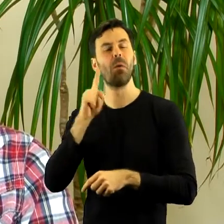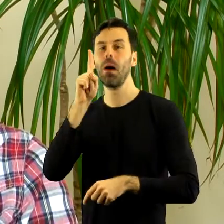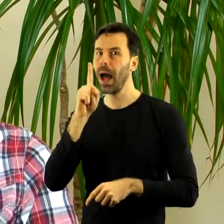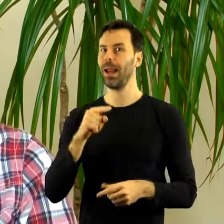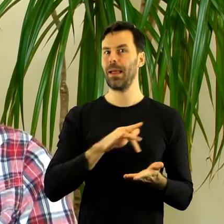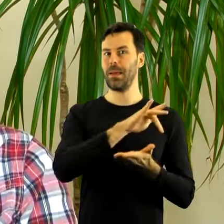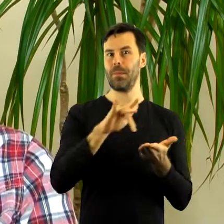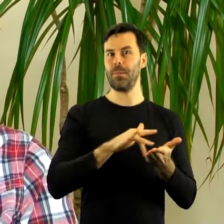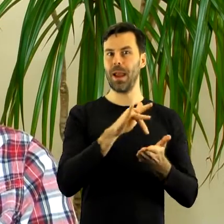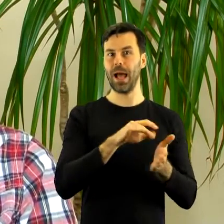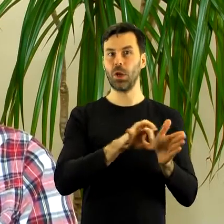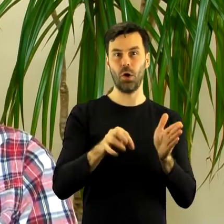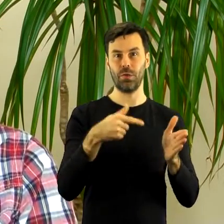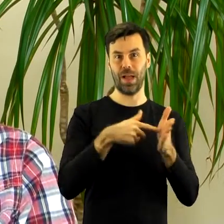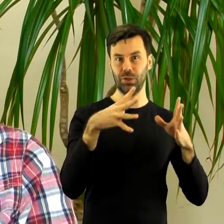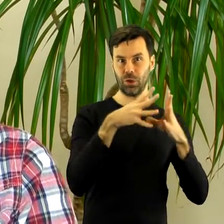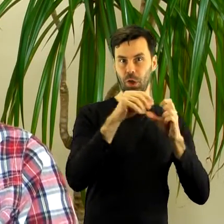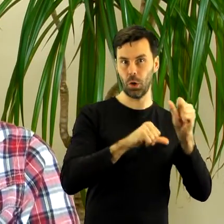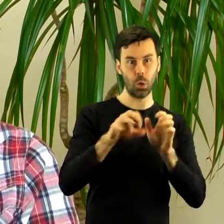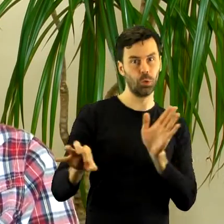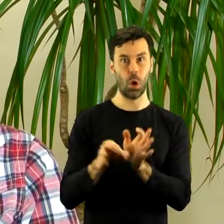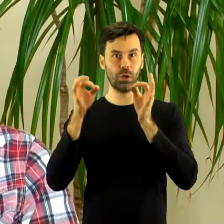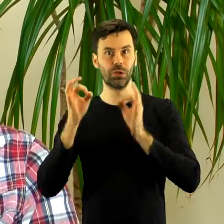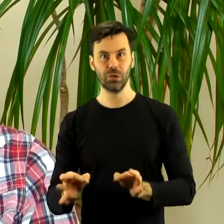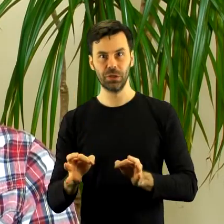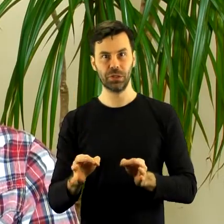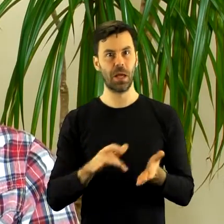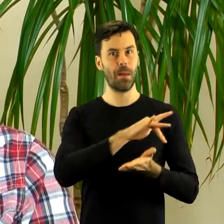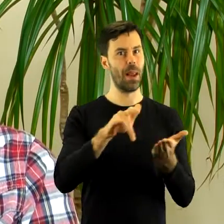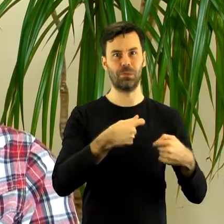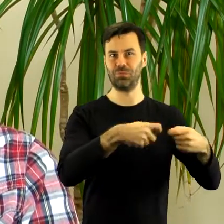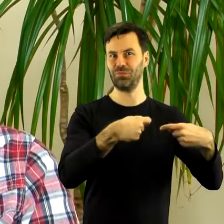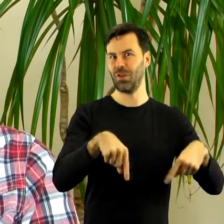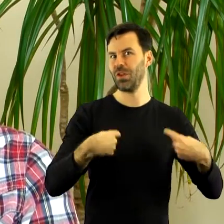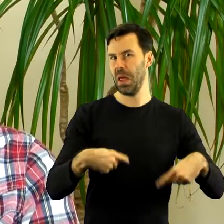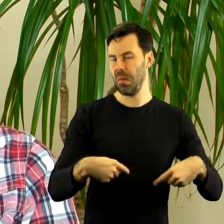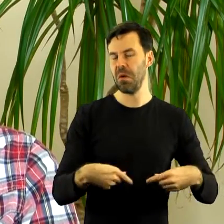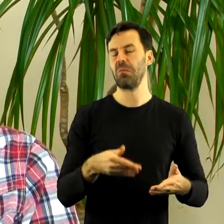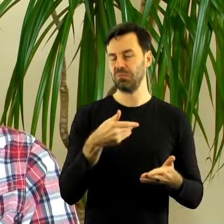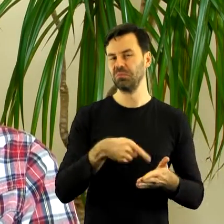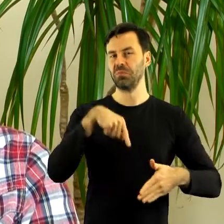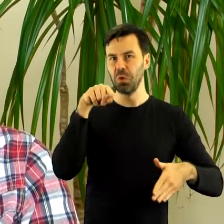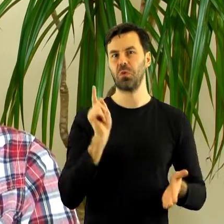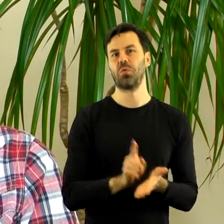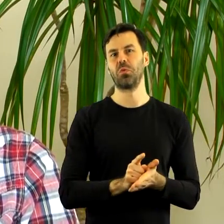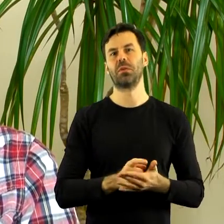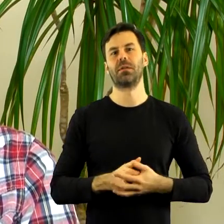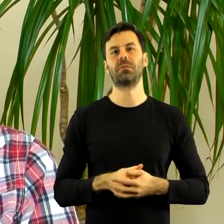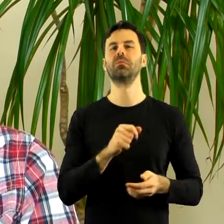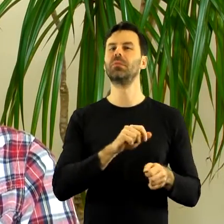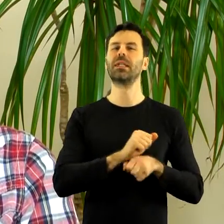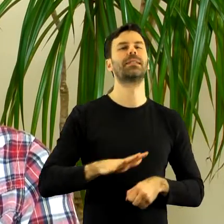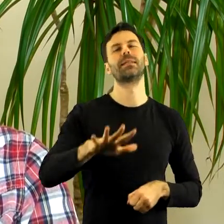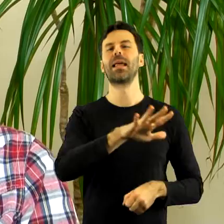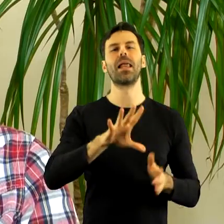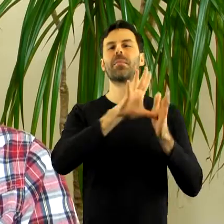ale plac jest od 2010 roku do dziś stoi niesprzedany, także